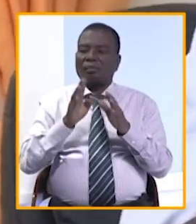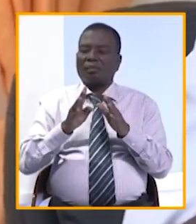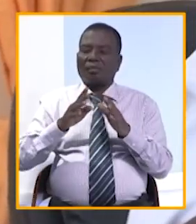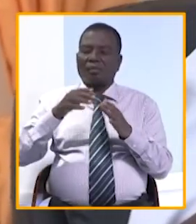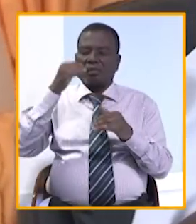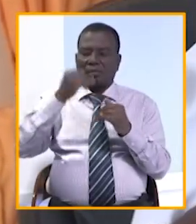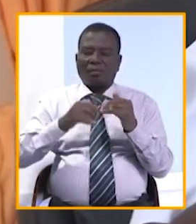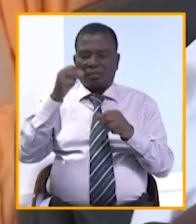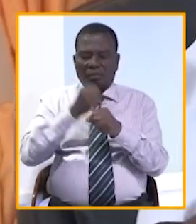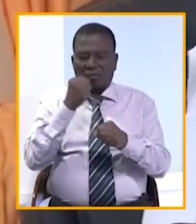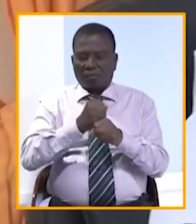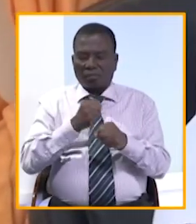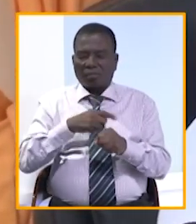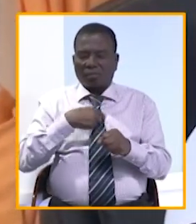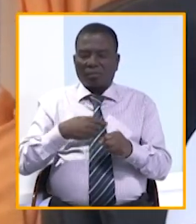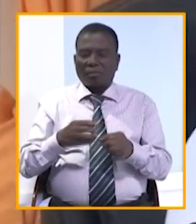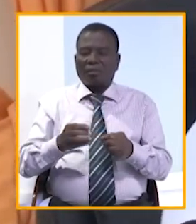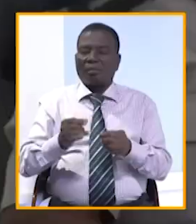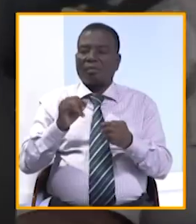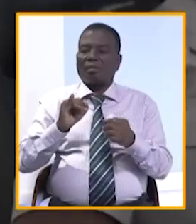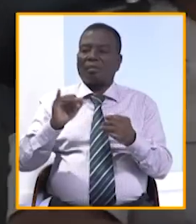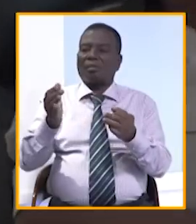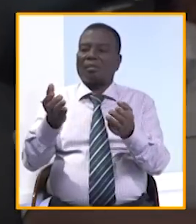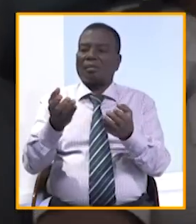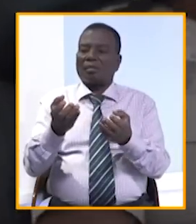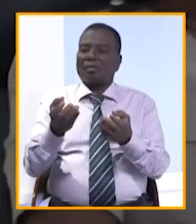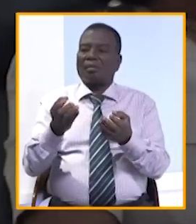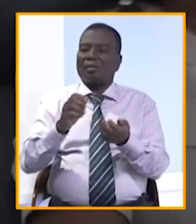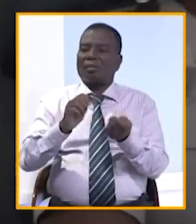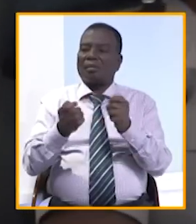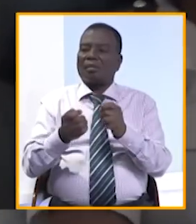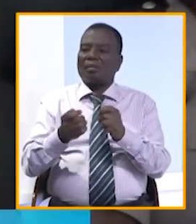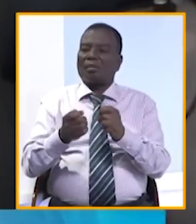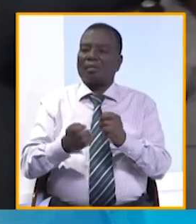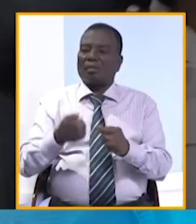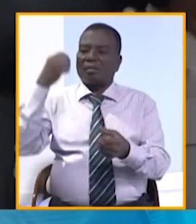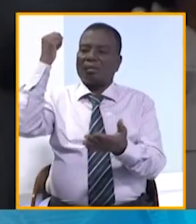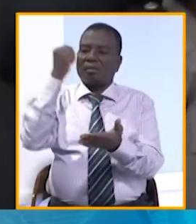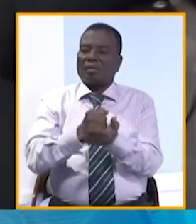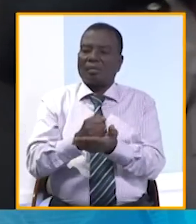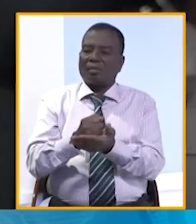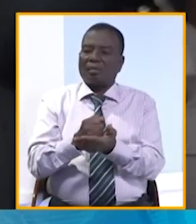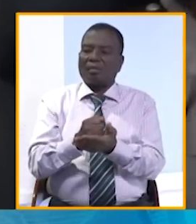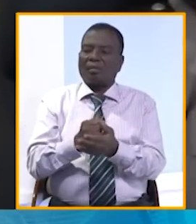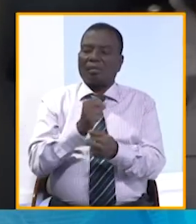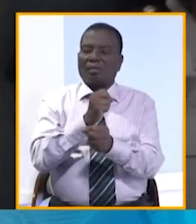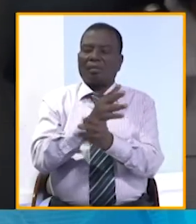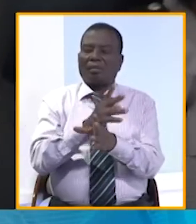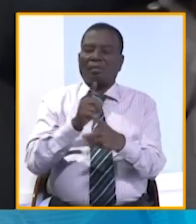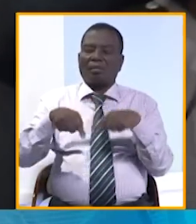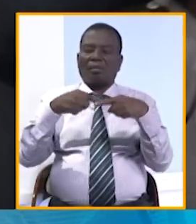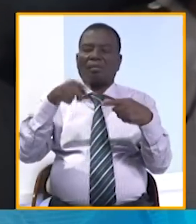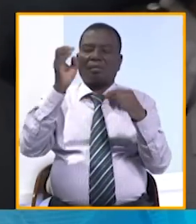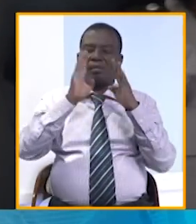terme des travaux, il conviendra d'acter ou de sceller votre détermination à aller à la